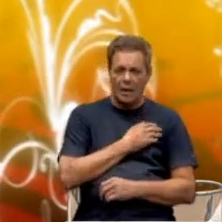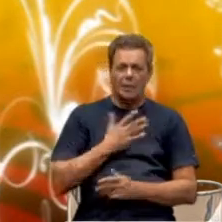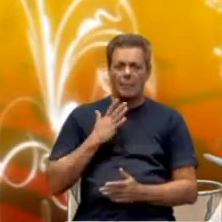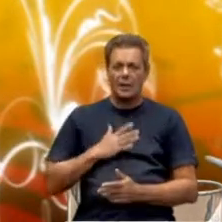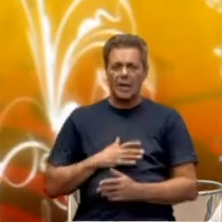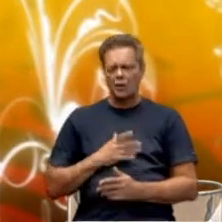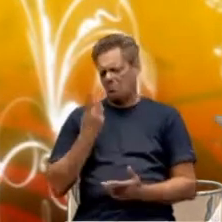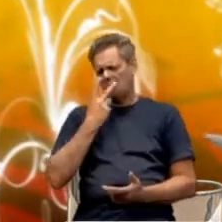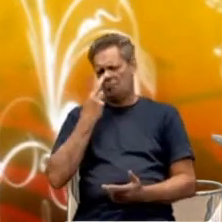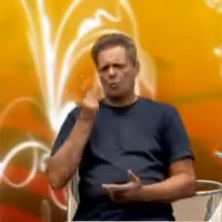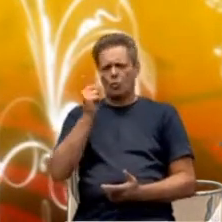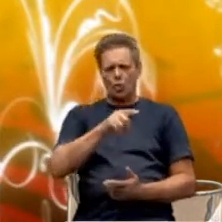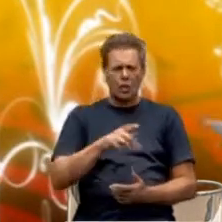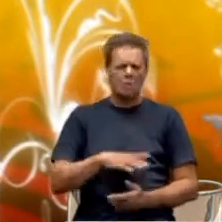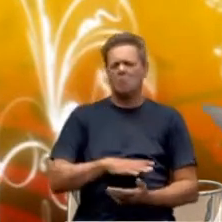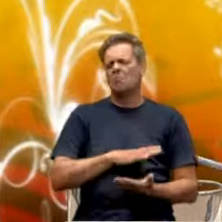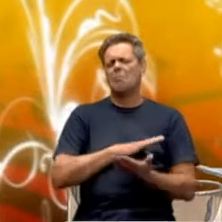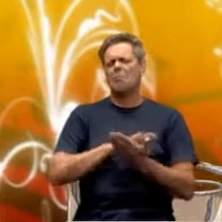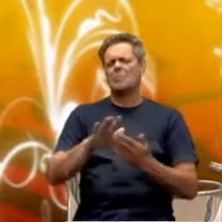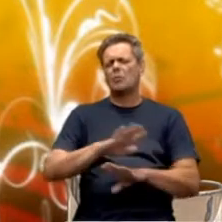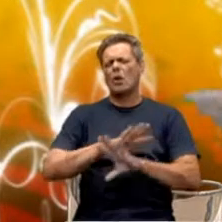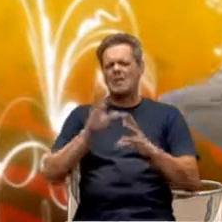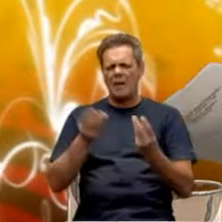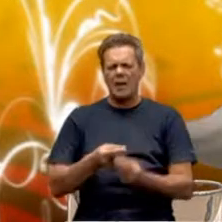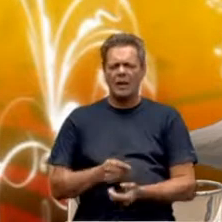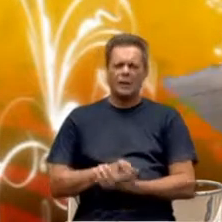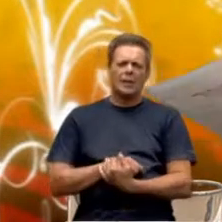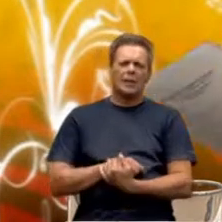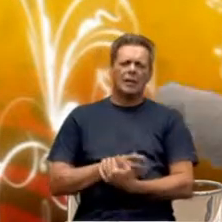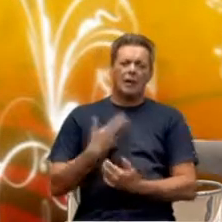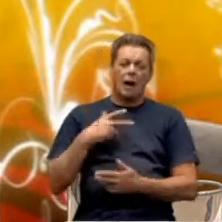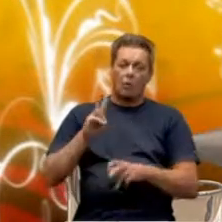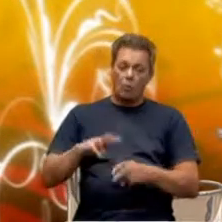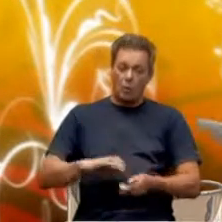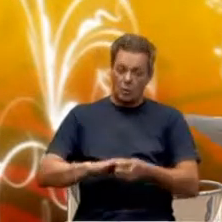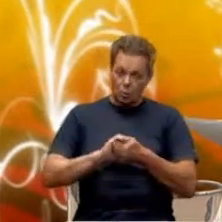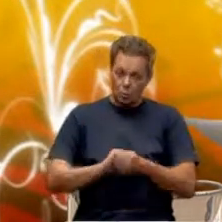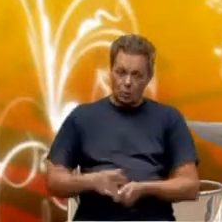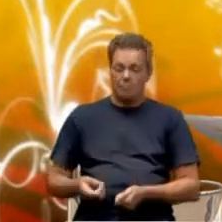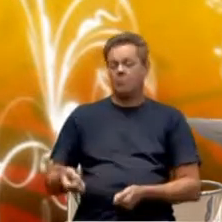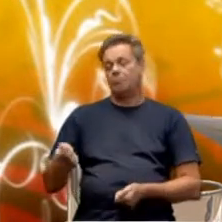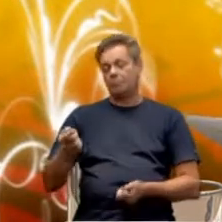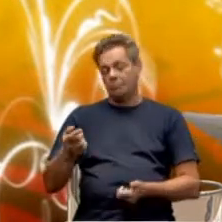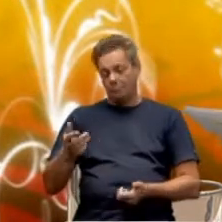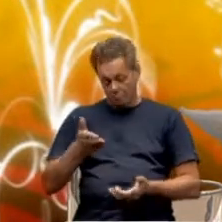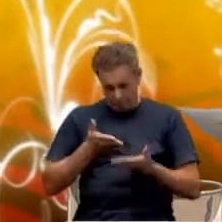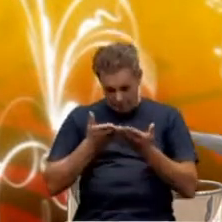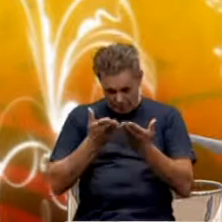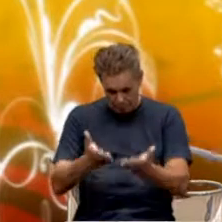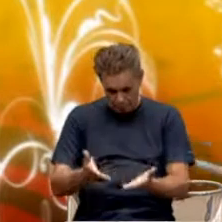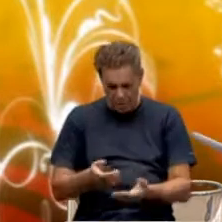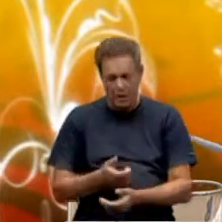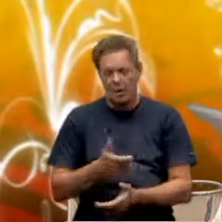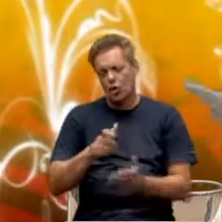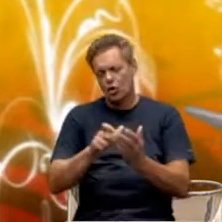sve je besplatno. Dovedite svoje prijatelje, dođite vi. Ako imate udruge, uzmite nekoliko, ne uzmite, nego preporučite nekoliko